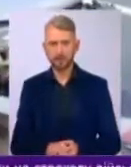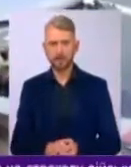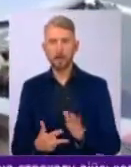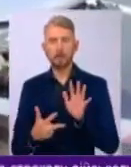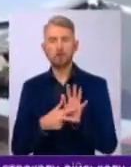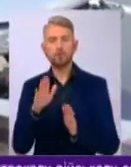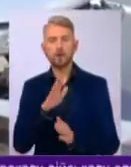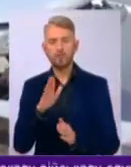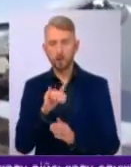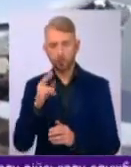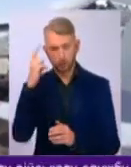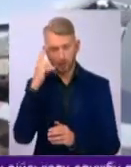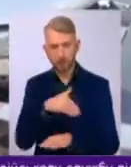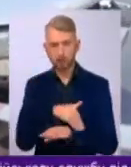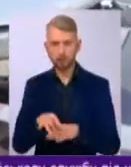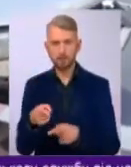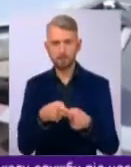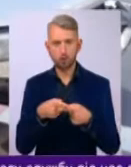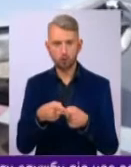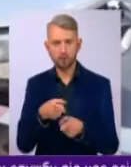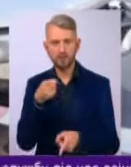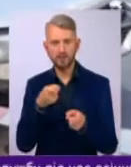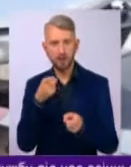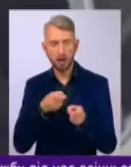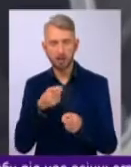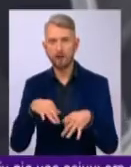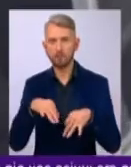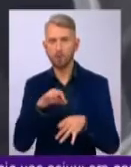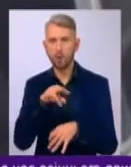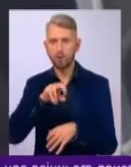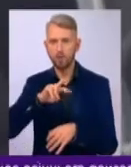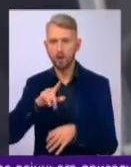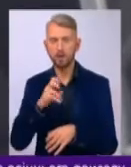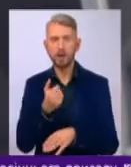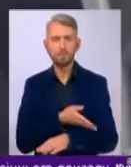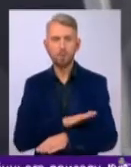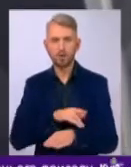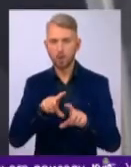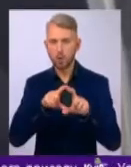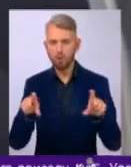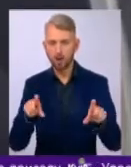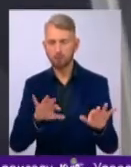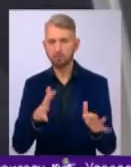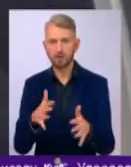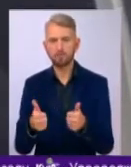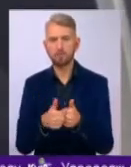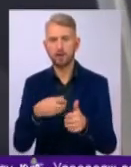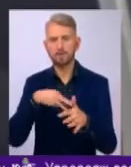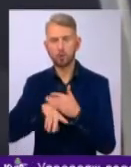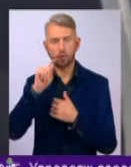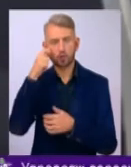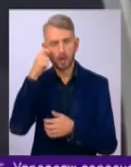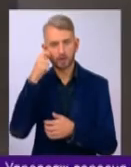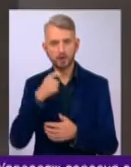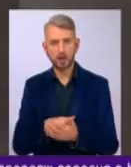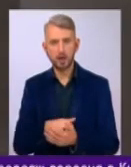8 вересня. У Києві на вулиці Білоруській стріляли в автомобіль «Опель» на польських номерах. Інцидент стався неподалік станції метро